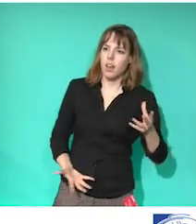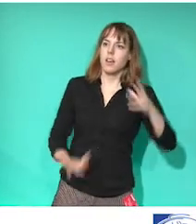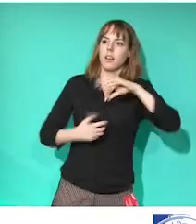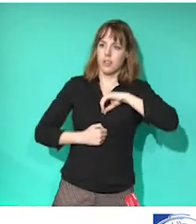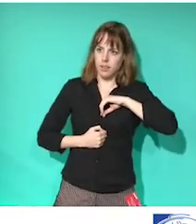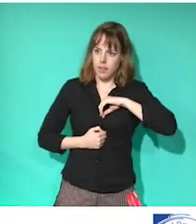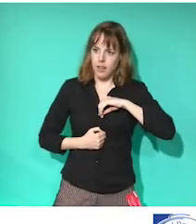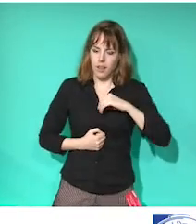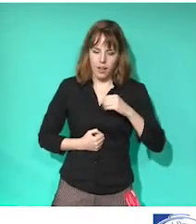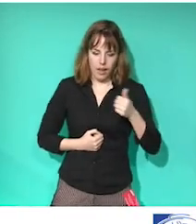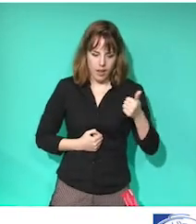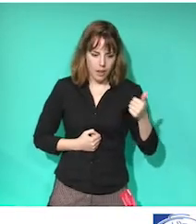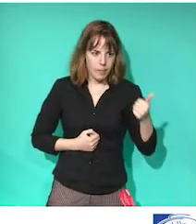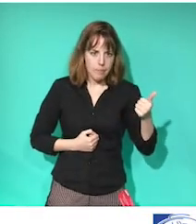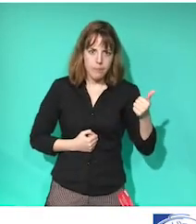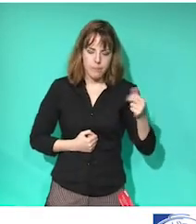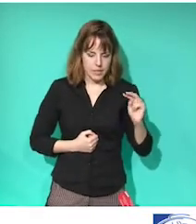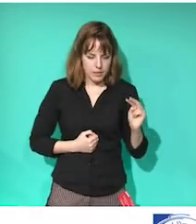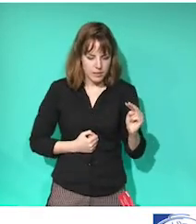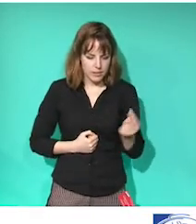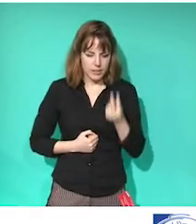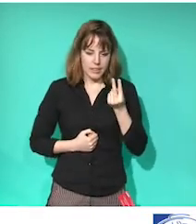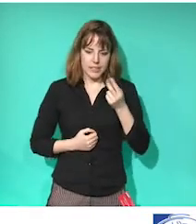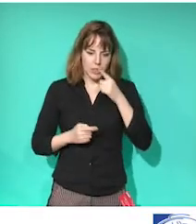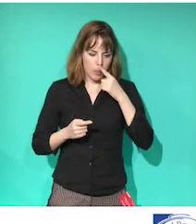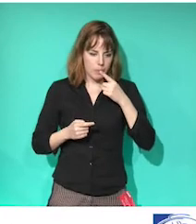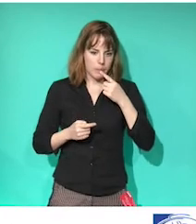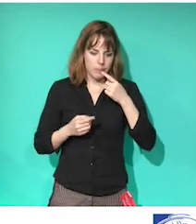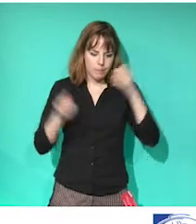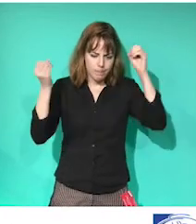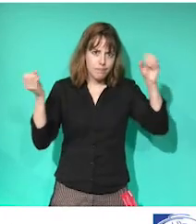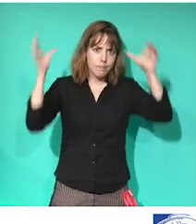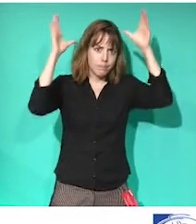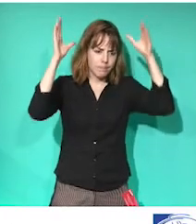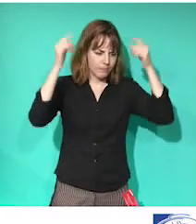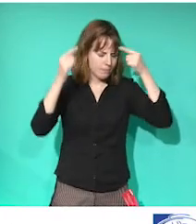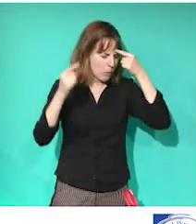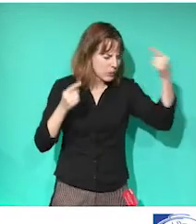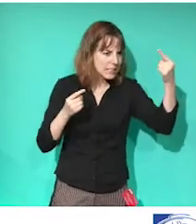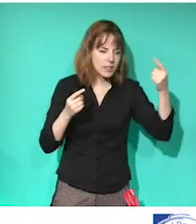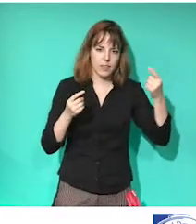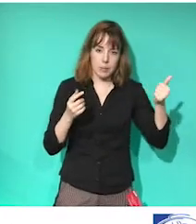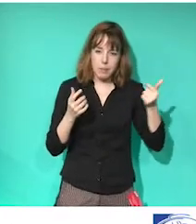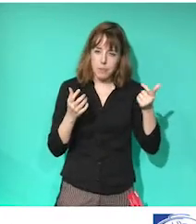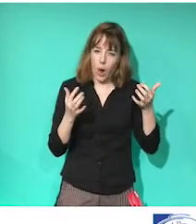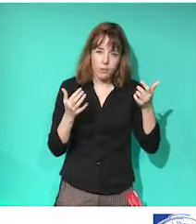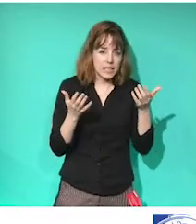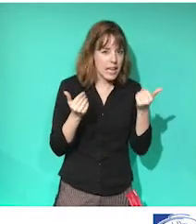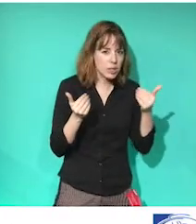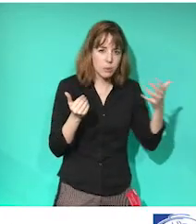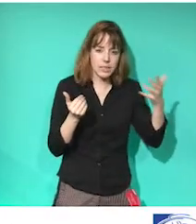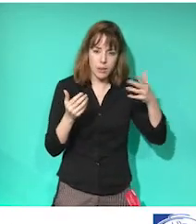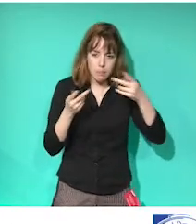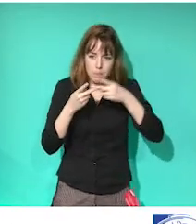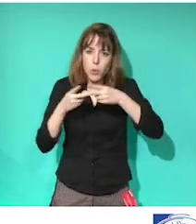ce qu'elles ressentaient soit public, soit légitimé, soit une parole collective et officielle. Et c'est, à mon